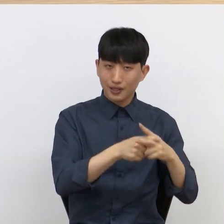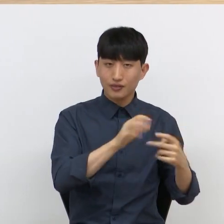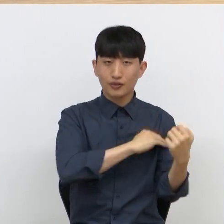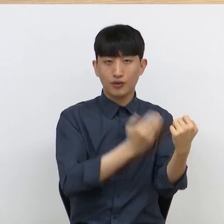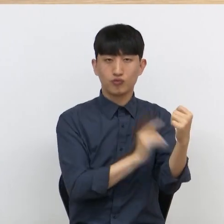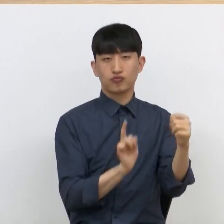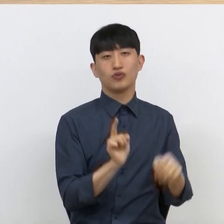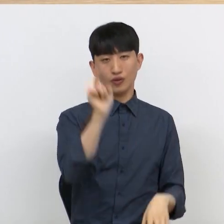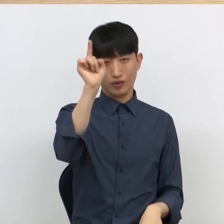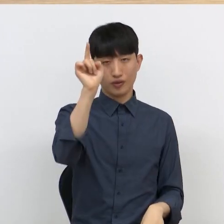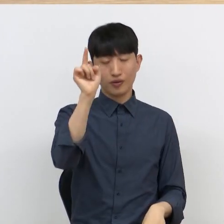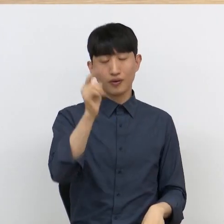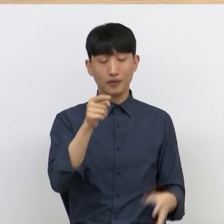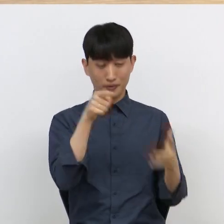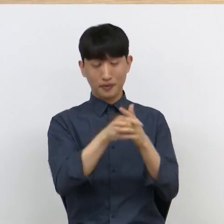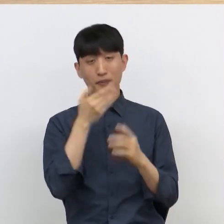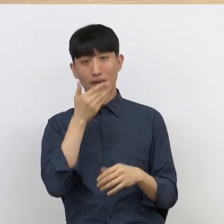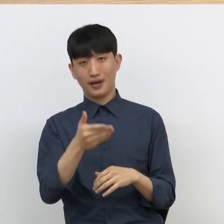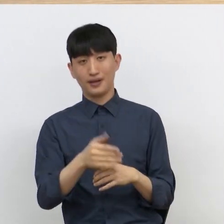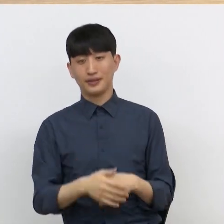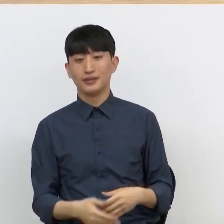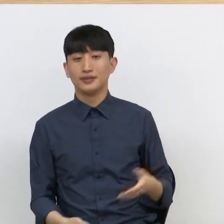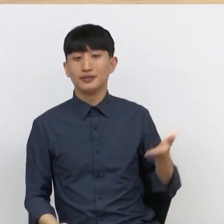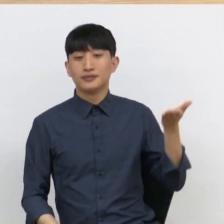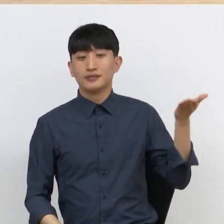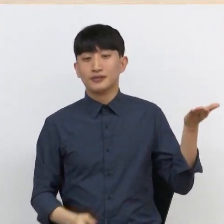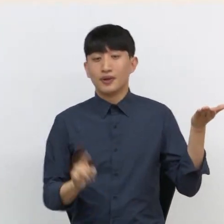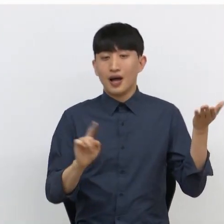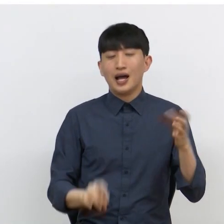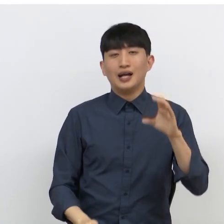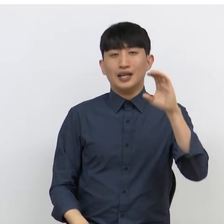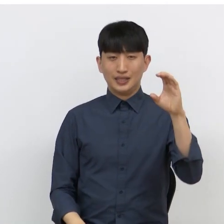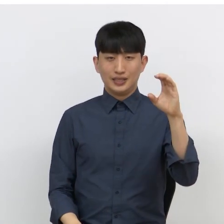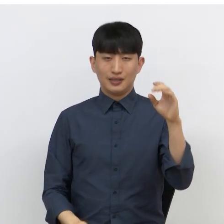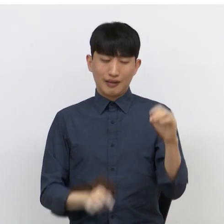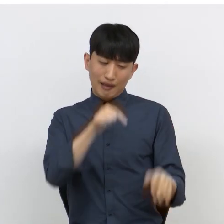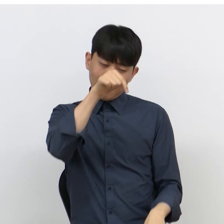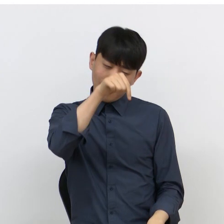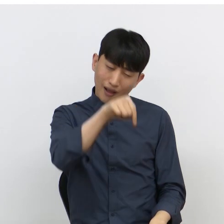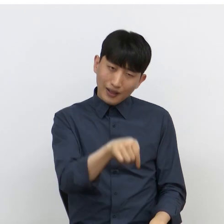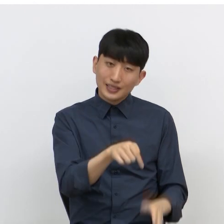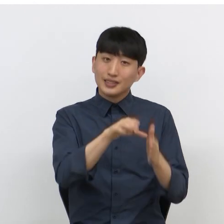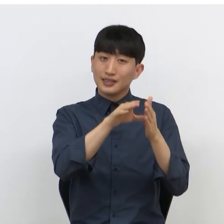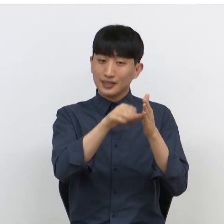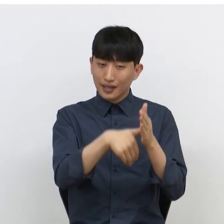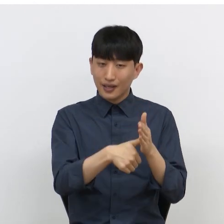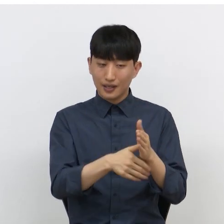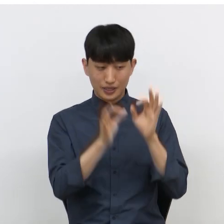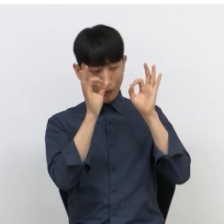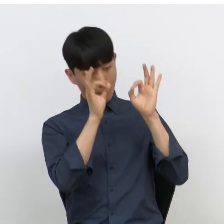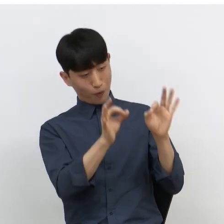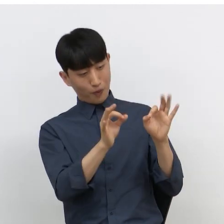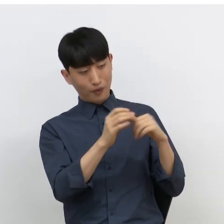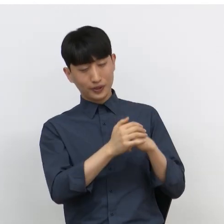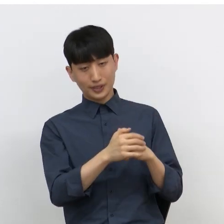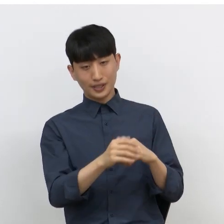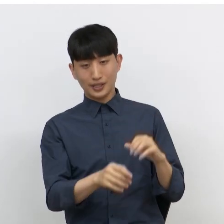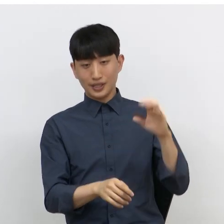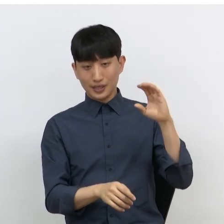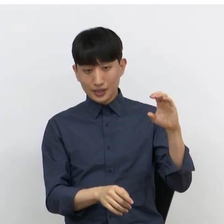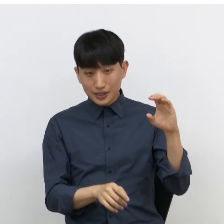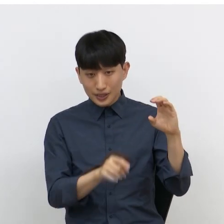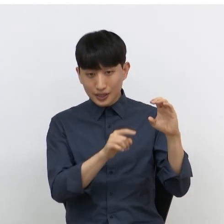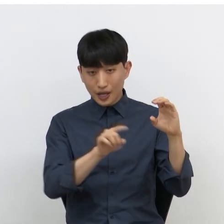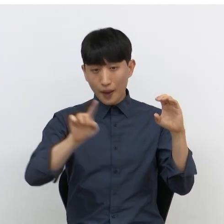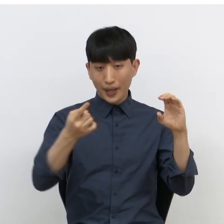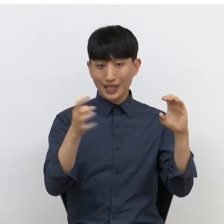있습니다. 자, 지금 보여주는 것은 C레벨이 너무 낮은 경우입니다. 지금 얼핏 보더라도 C레벨이 140밖에